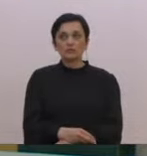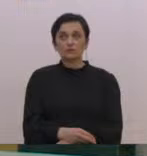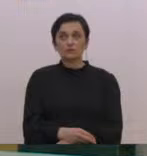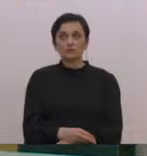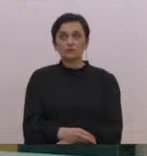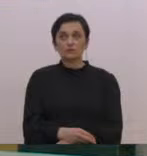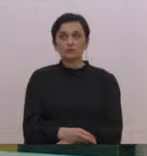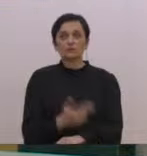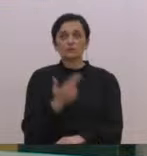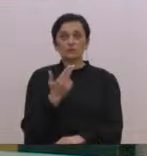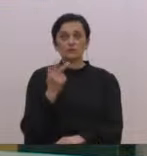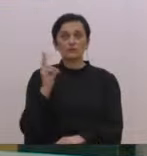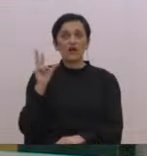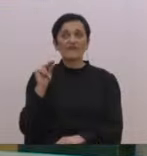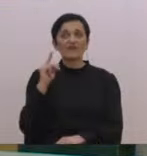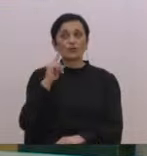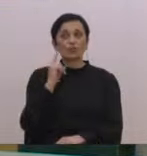Te ia, vă